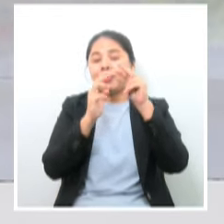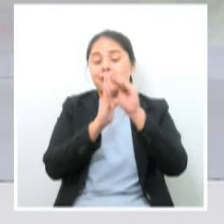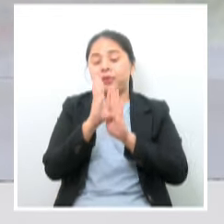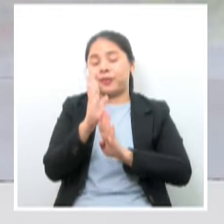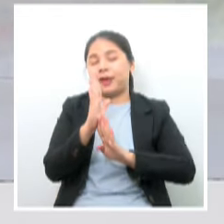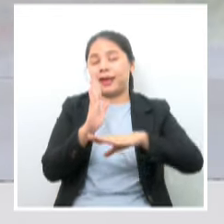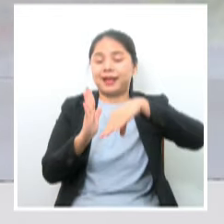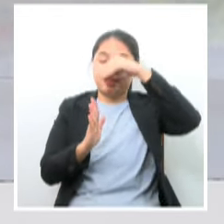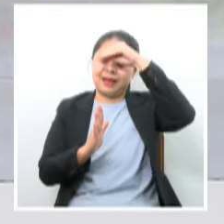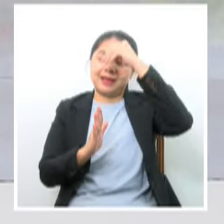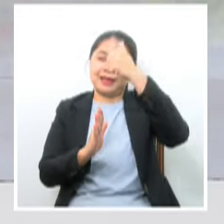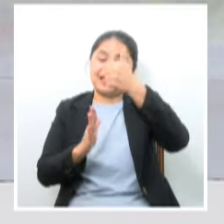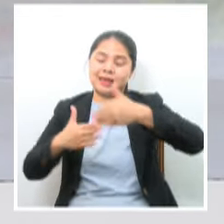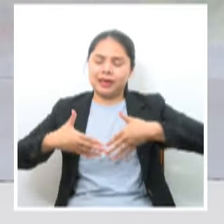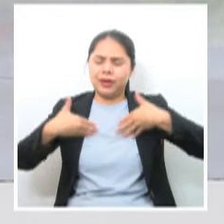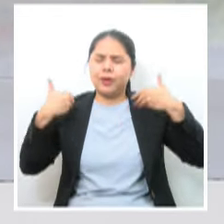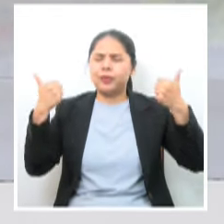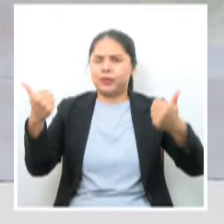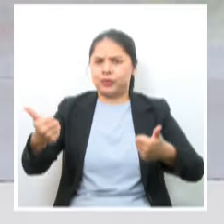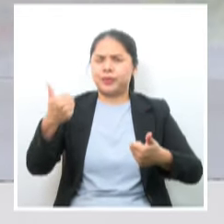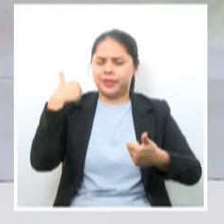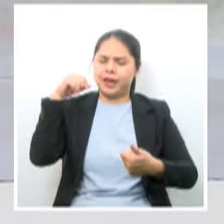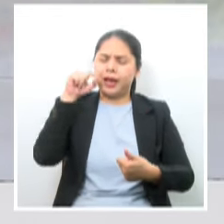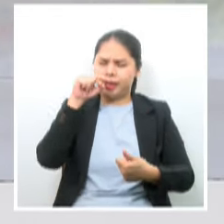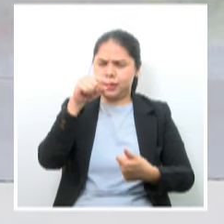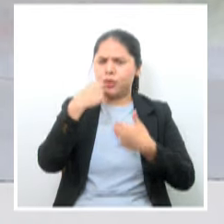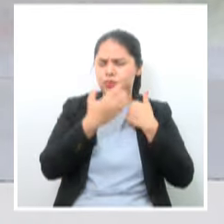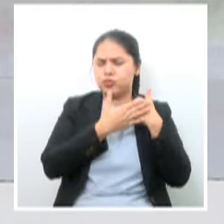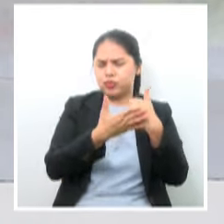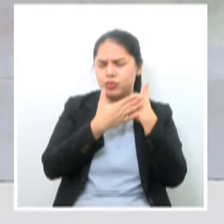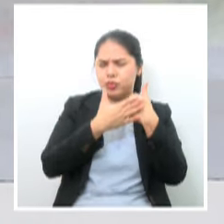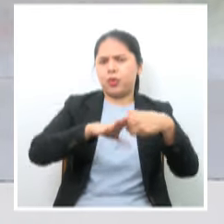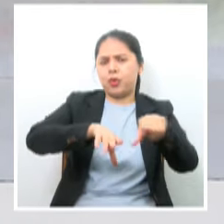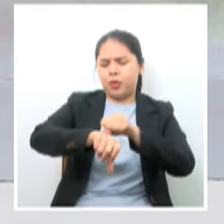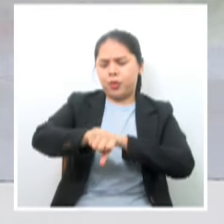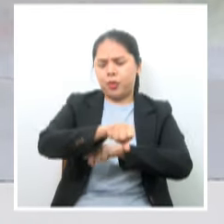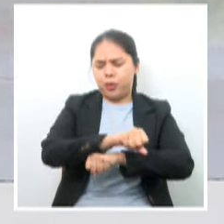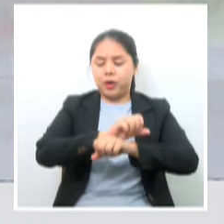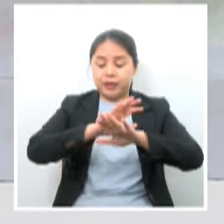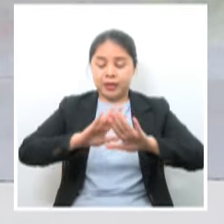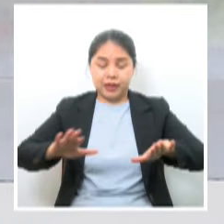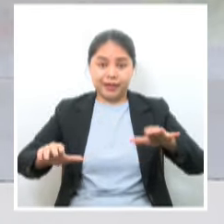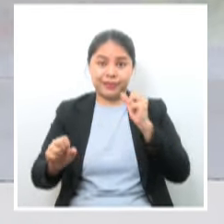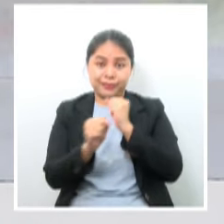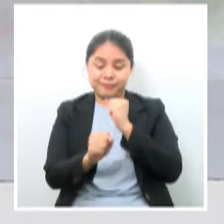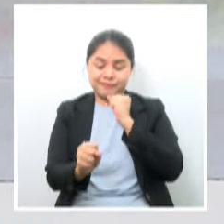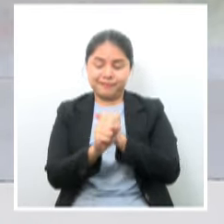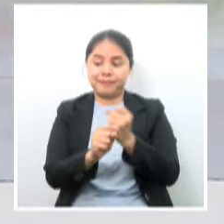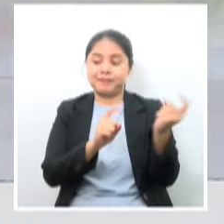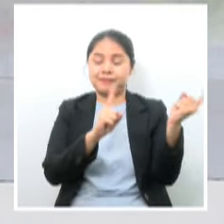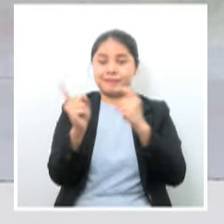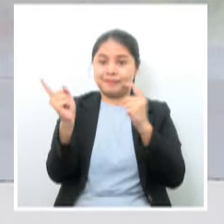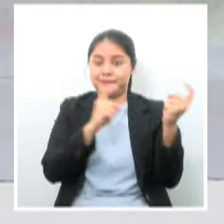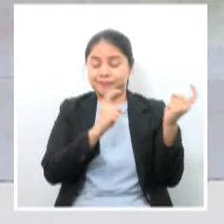ขแล้วก็วิธีการนี้เป็นวิธีการที่ส่งเสริมการเรียนรู้ที่ได้ลงมือปฏิบัติให้เด็กได้มีการสื่อสารแล้วก็ซักถาม